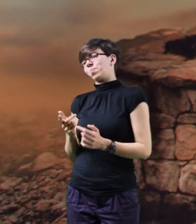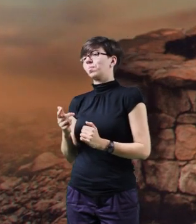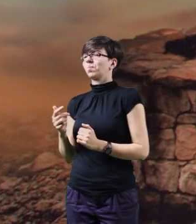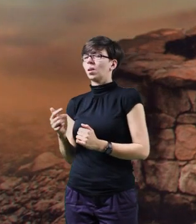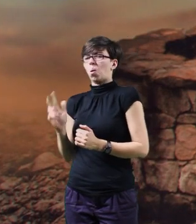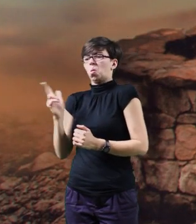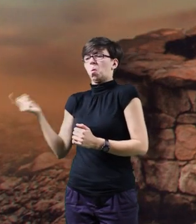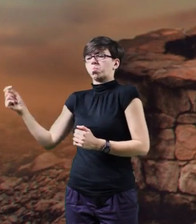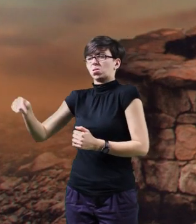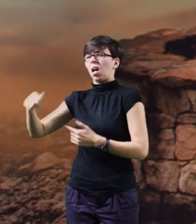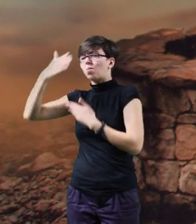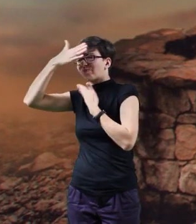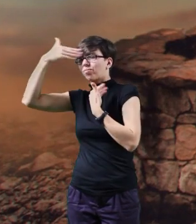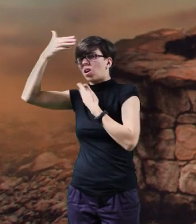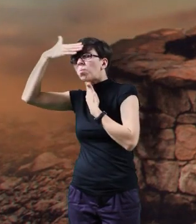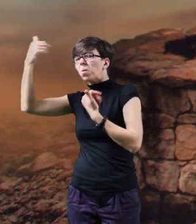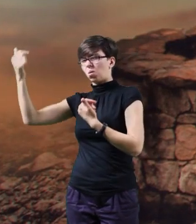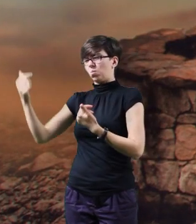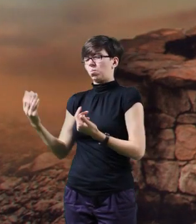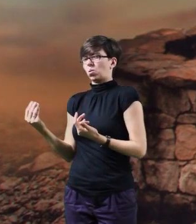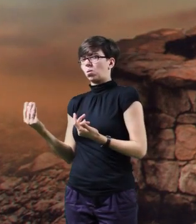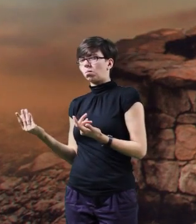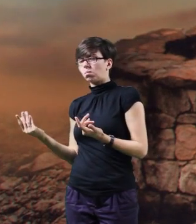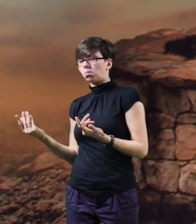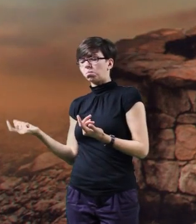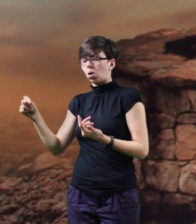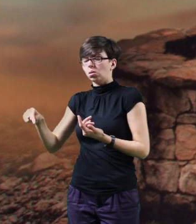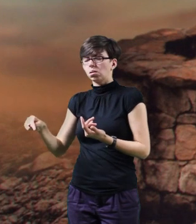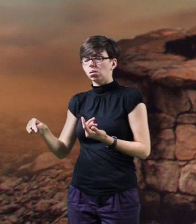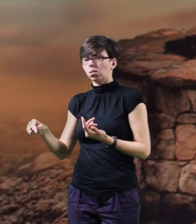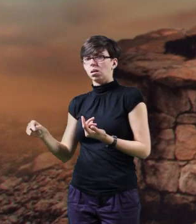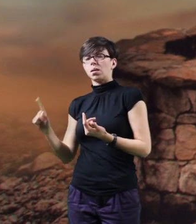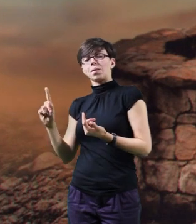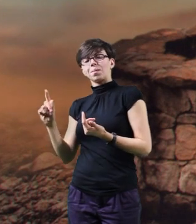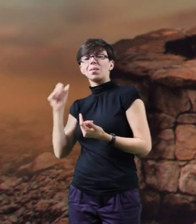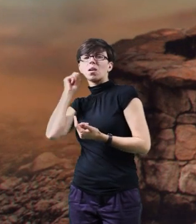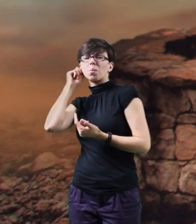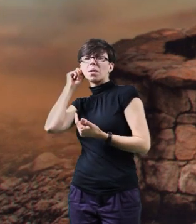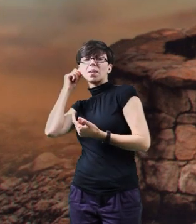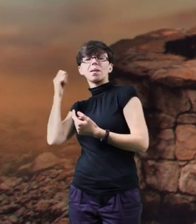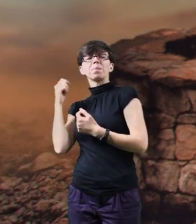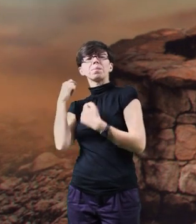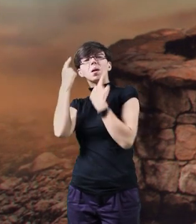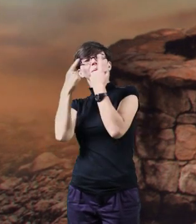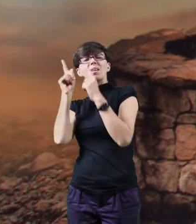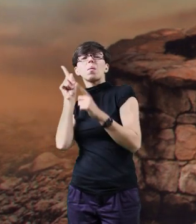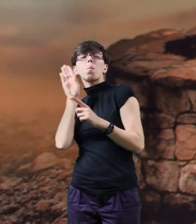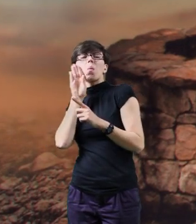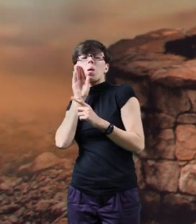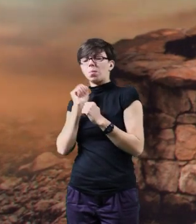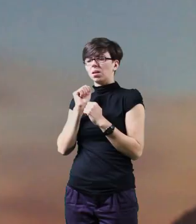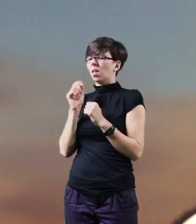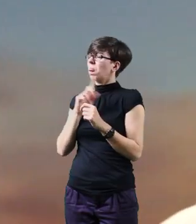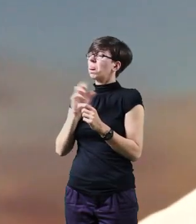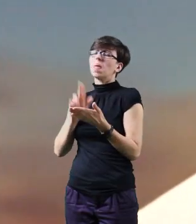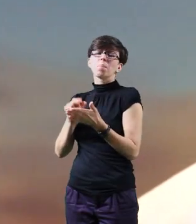nikt rozsądny nie wystawia czoła na słońce na to właśnie liczy Samarytanka że